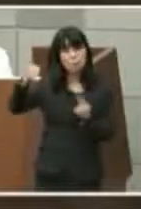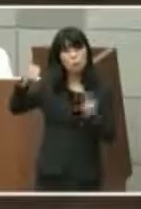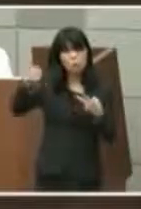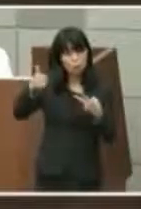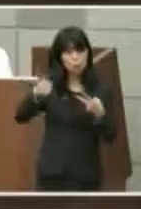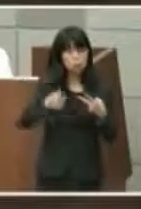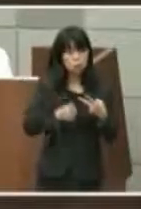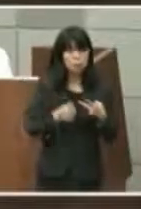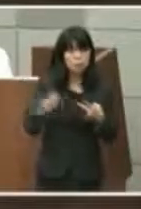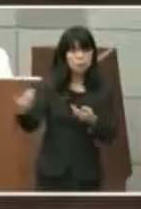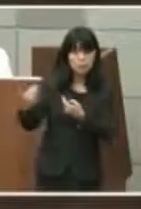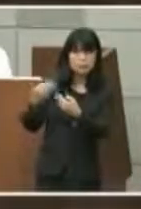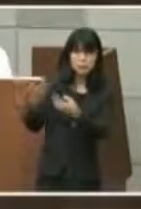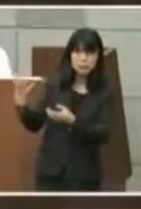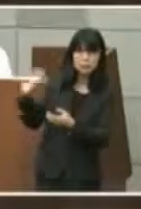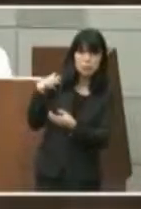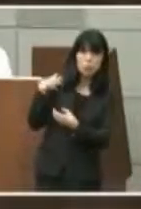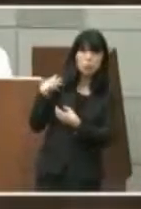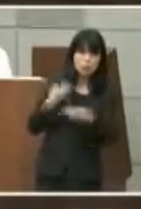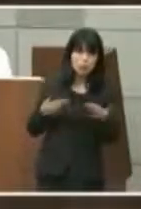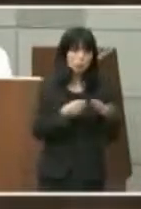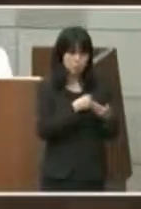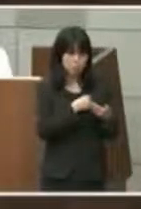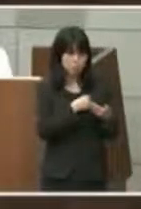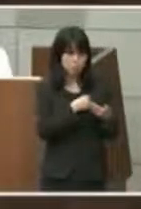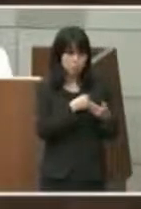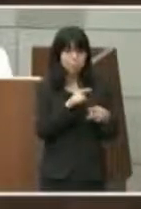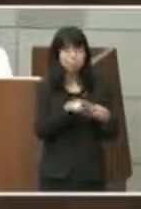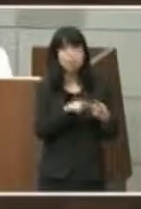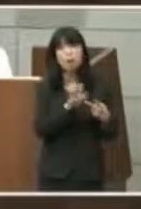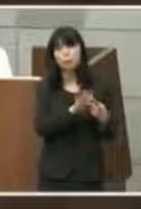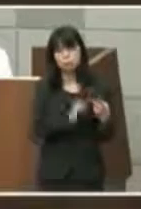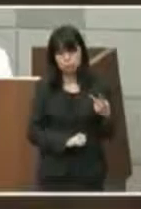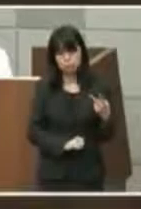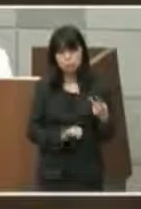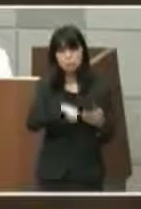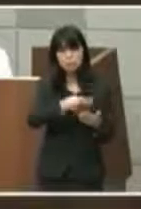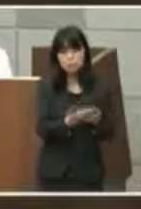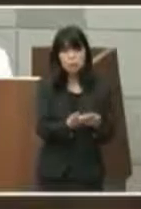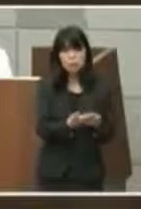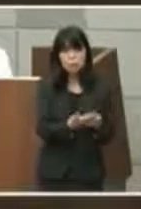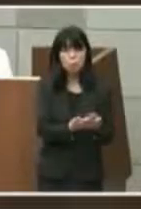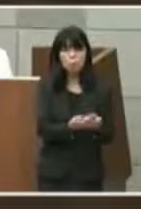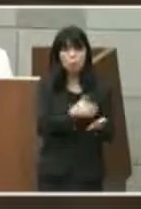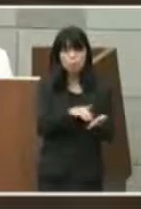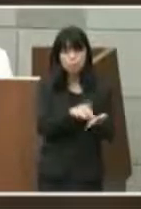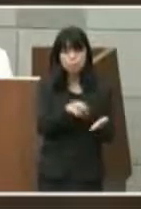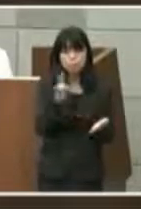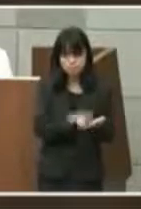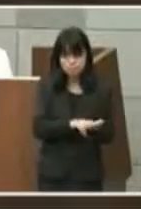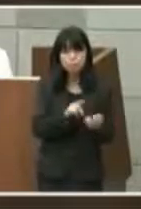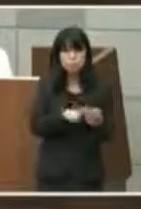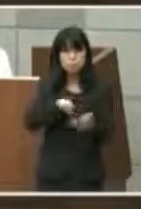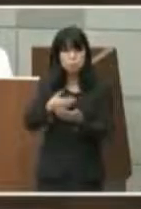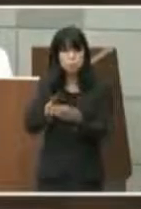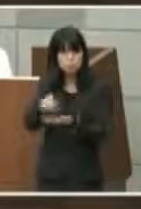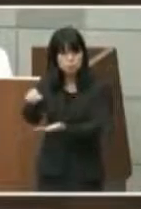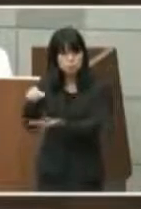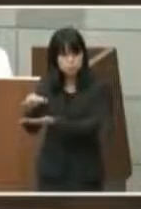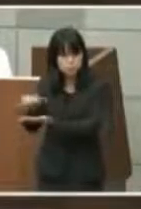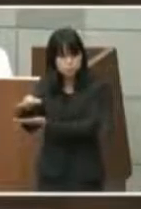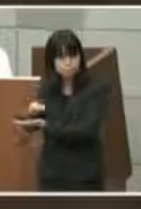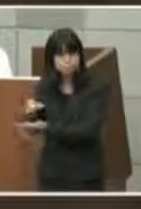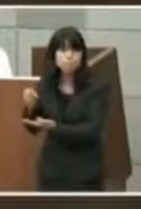その委任を受けた職員が該当し、税の付加決定や徴収などを担当しております